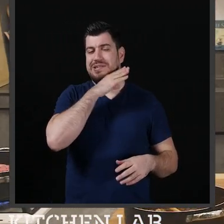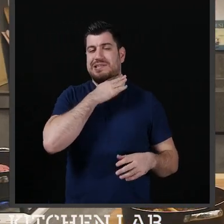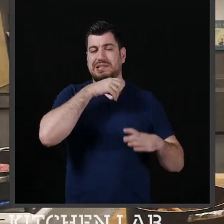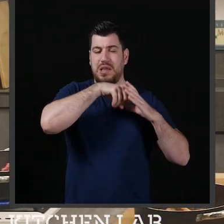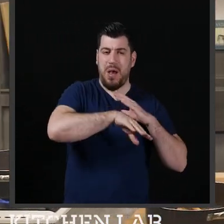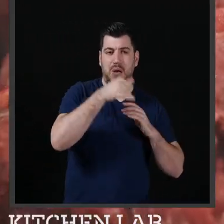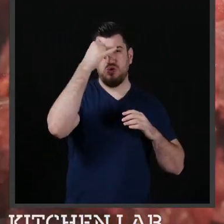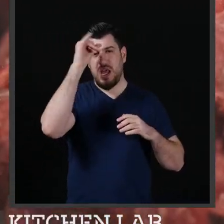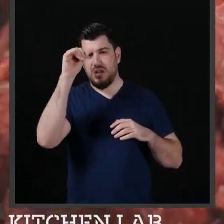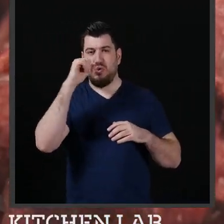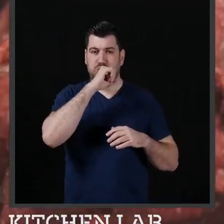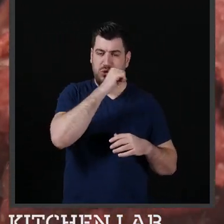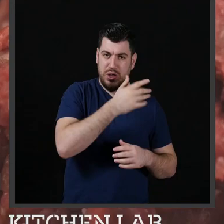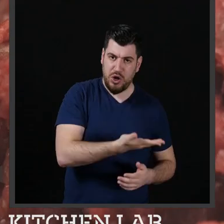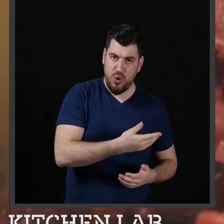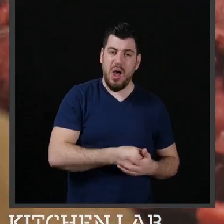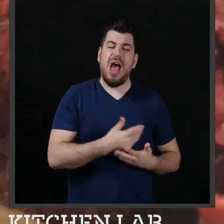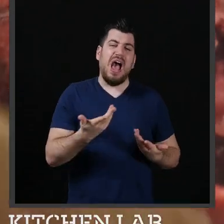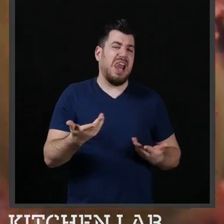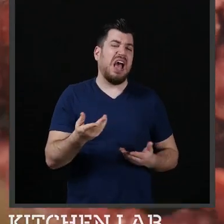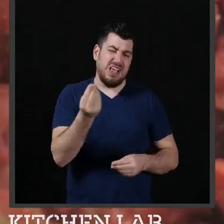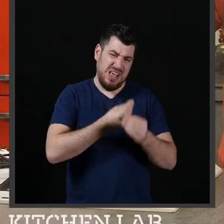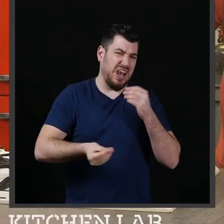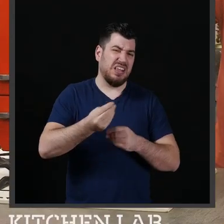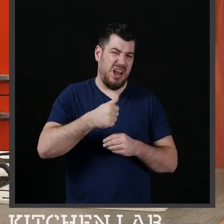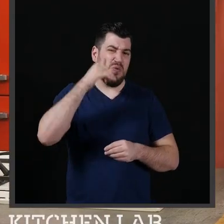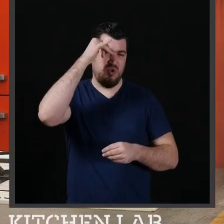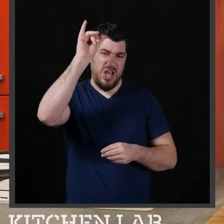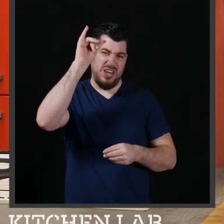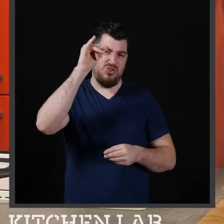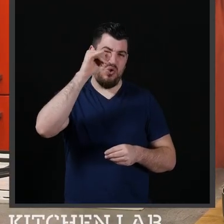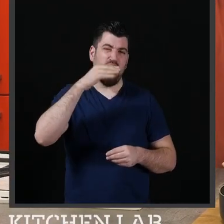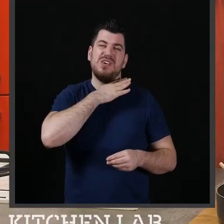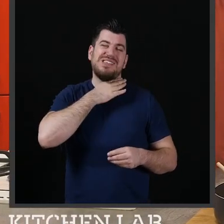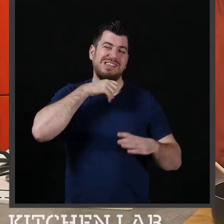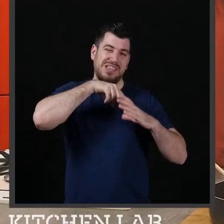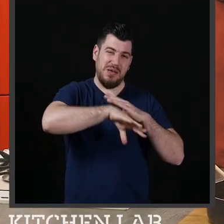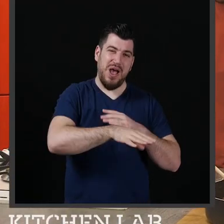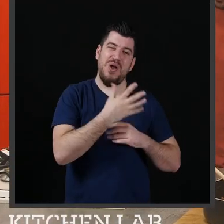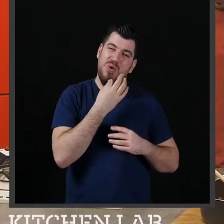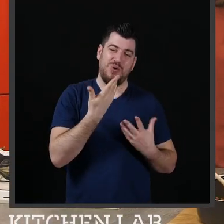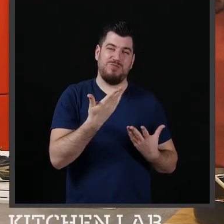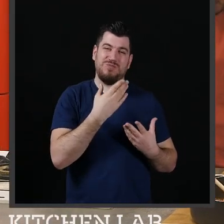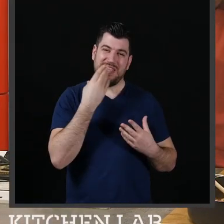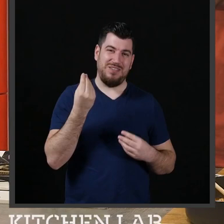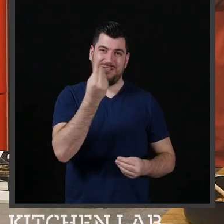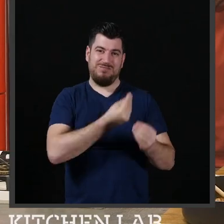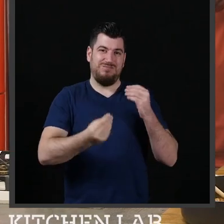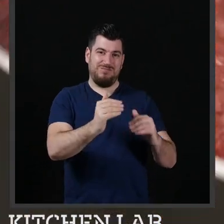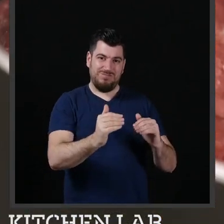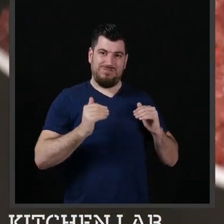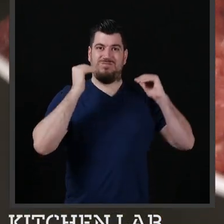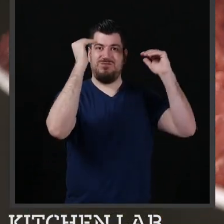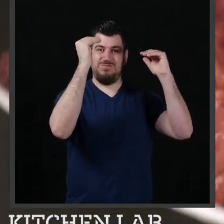λίγα παραπάνω χρήματα και να πάρετε 100% μοσχαρίσιο κιμά, γιατί είναι κάτι τελικάτο, δεν μπορούμε να το χαλάσουμε. Θέλουμε μοσχαρίσιο